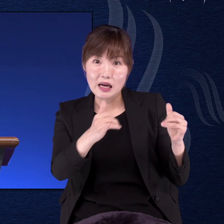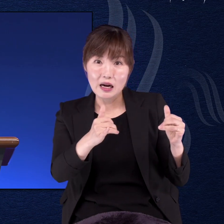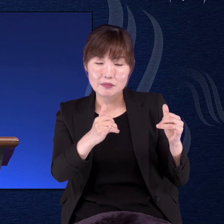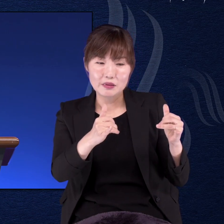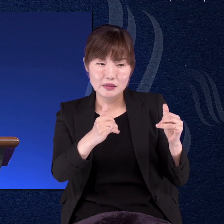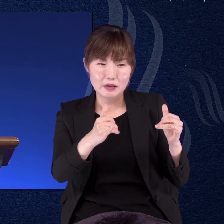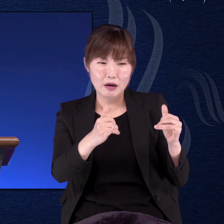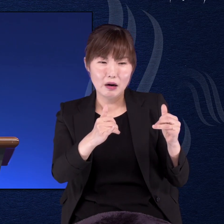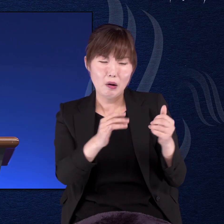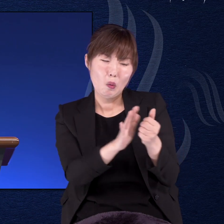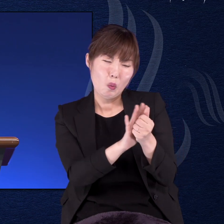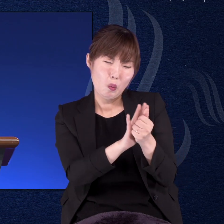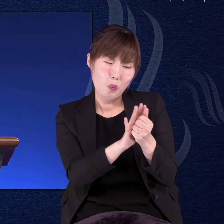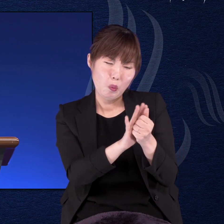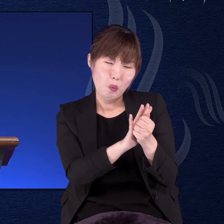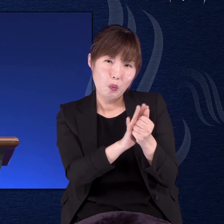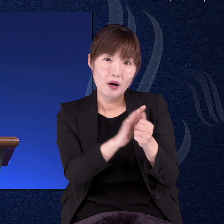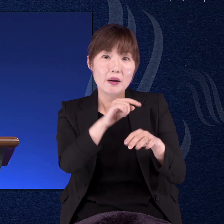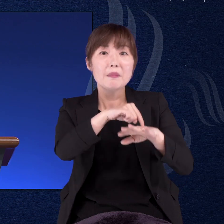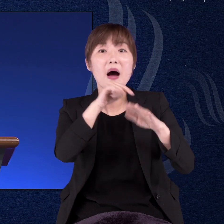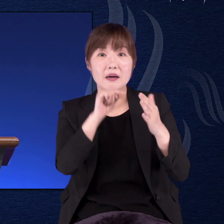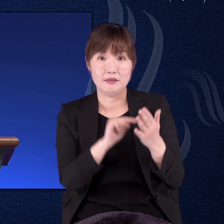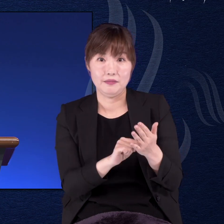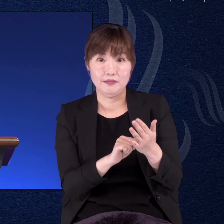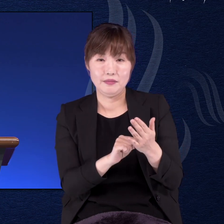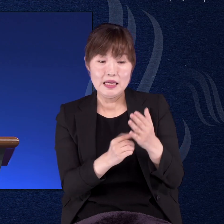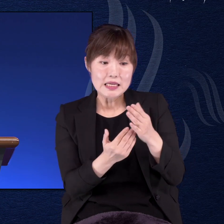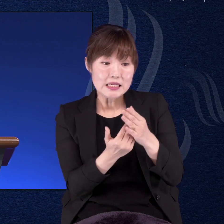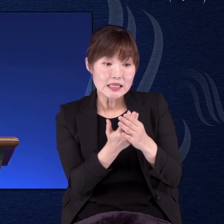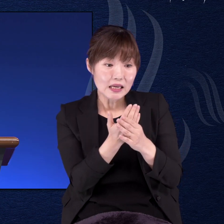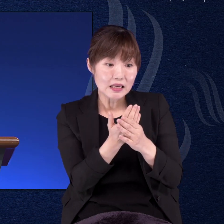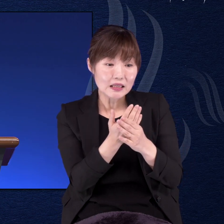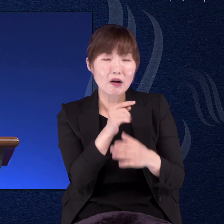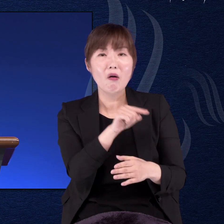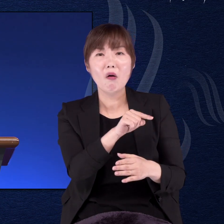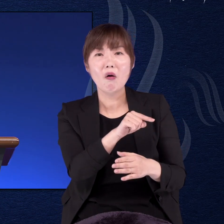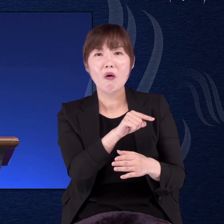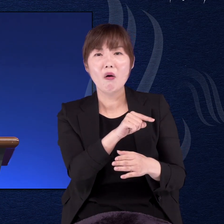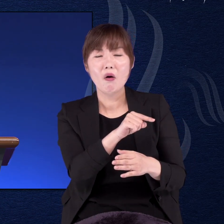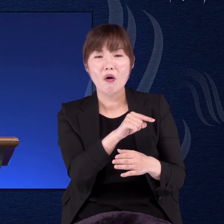마음은 어릴 때 아니면 키워줄 수가 없어요.